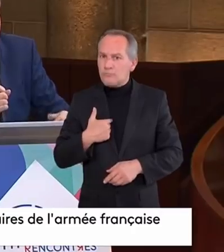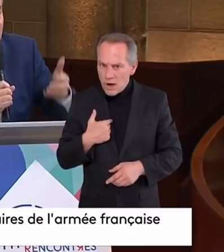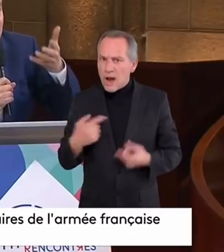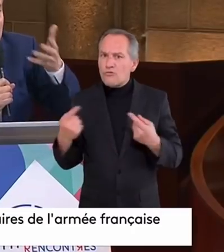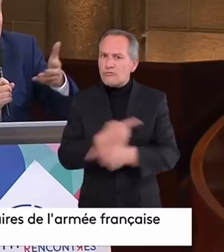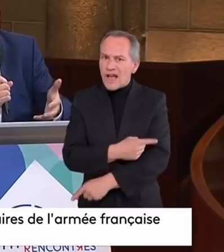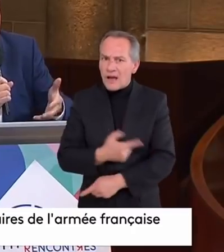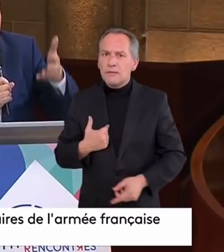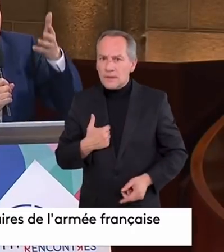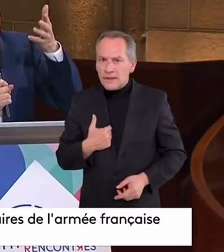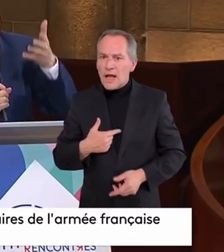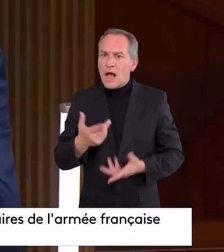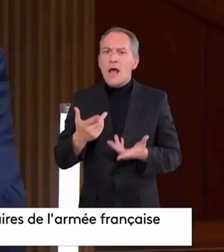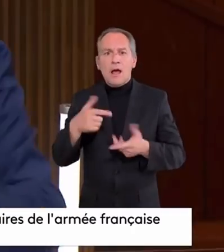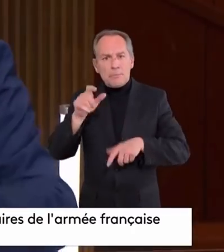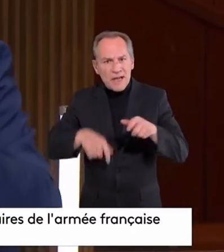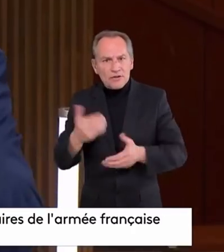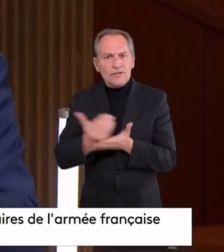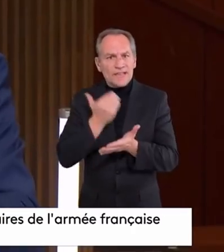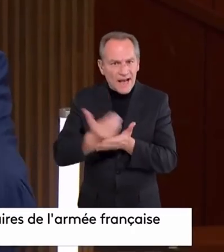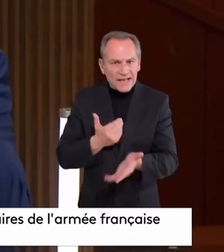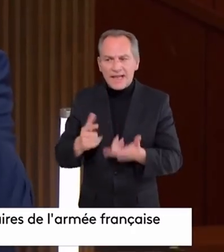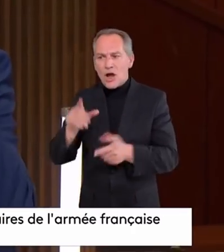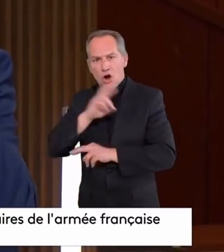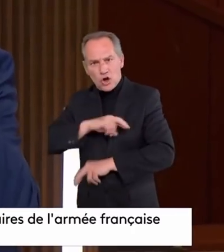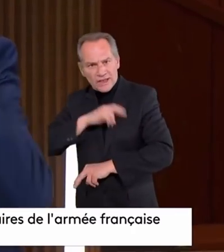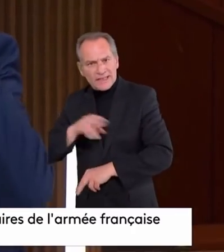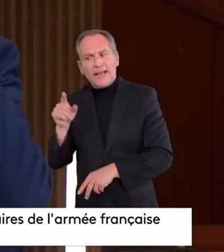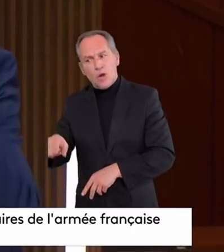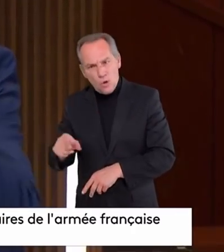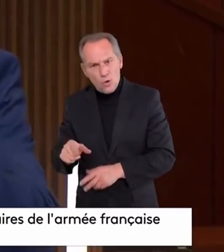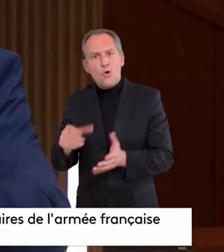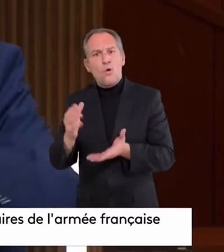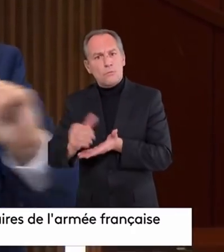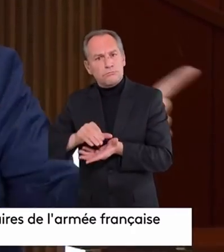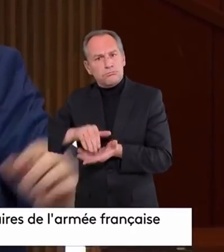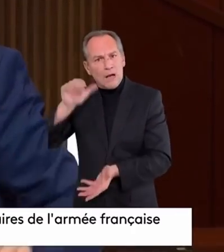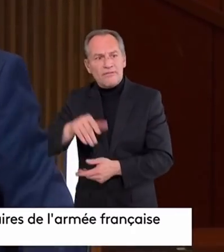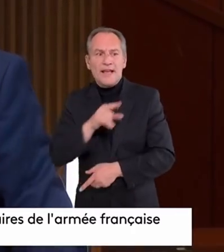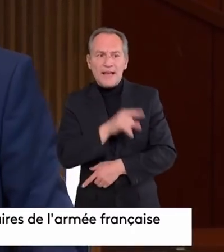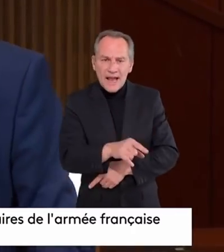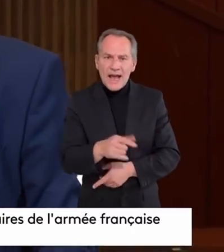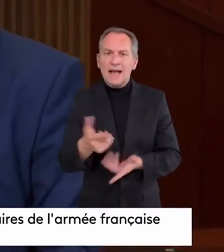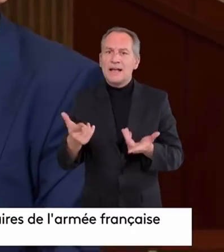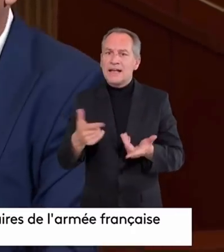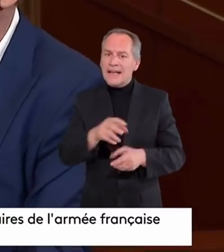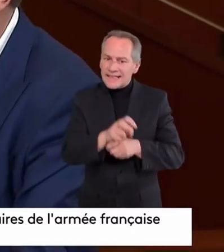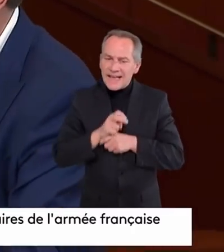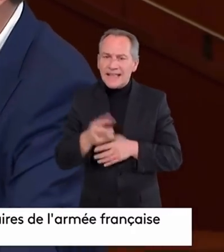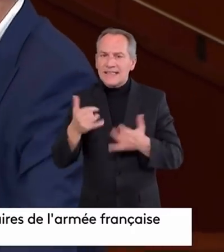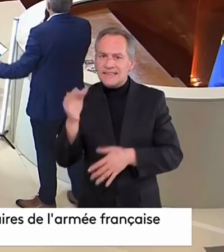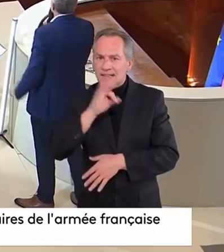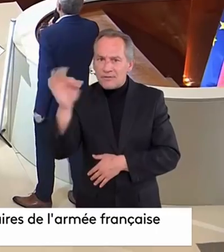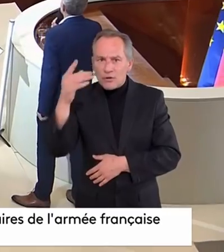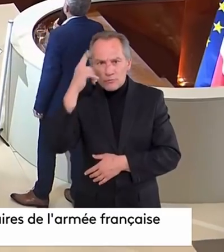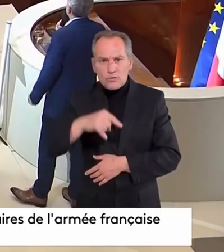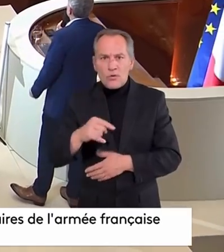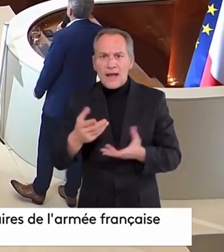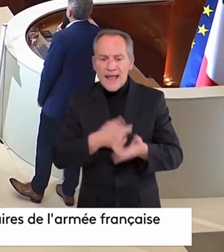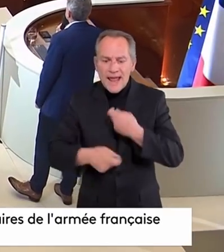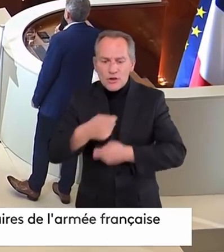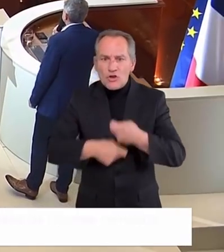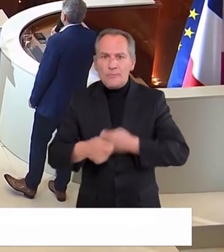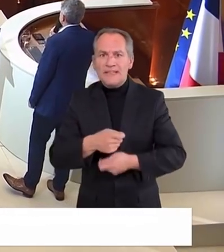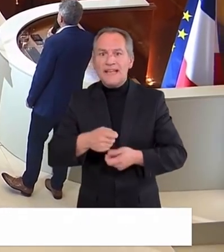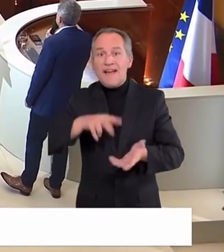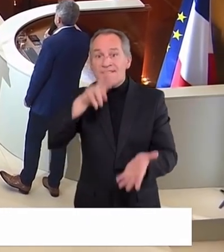retraités. Et cet argent-là, il va retourner dans l'économie, mais dans l'économie réelle. Il partira pas dans les paradis fiscaux. Fabien Roussel, il va falloir convaincre les